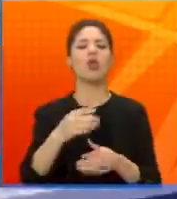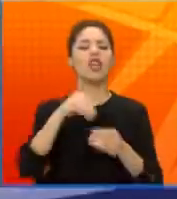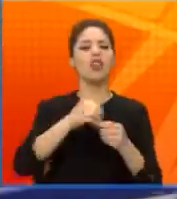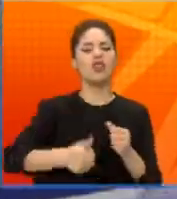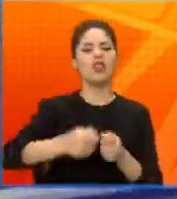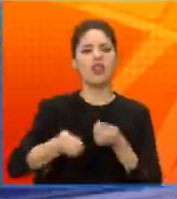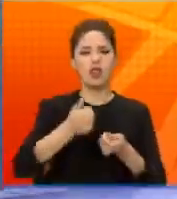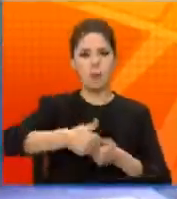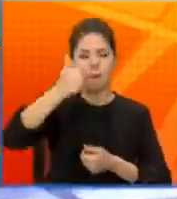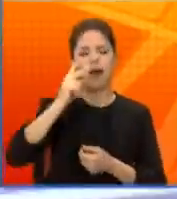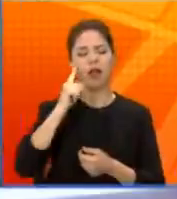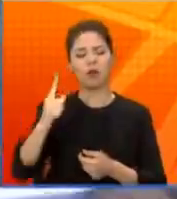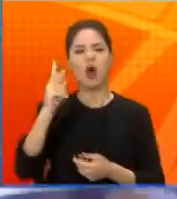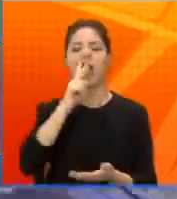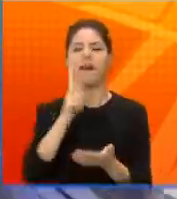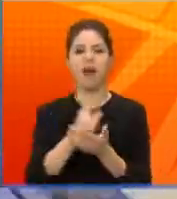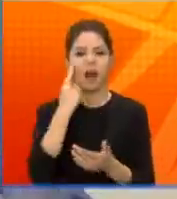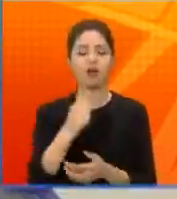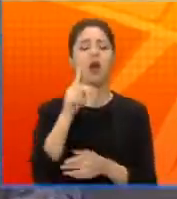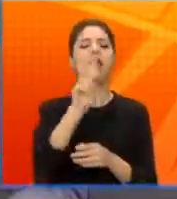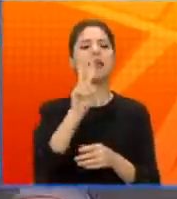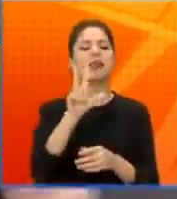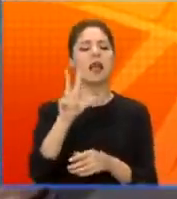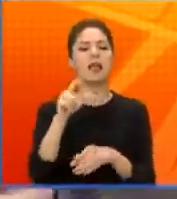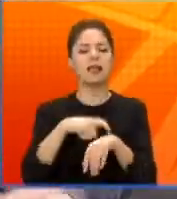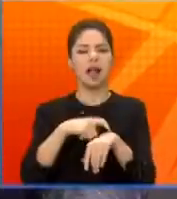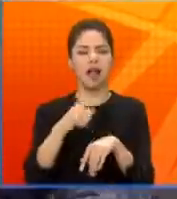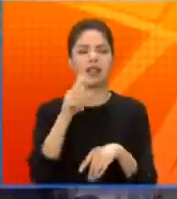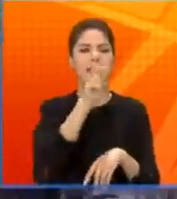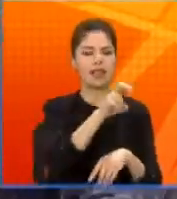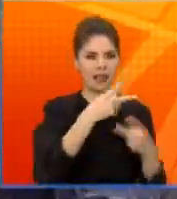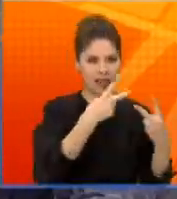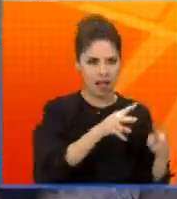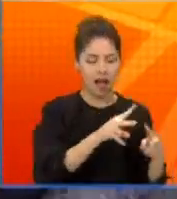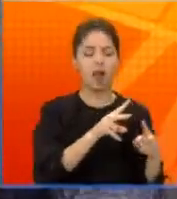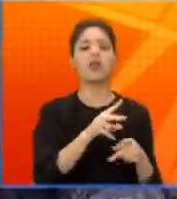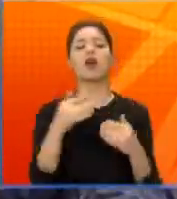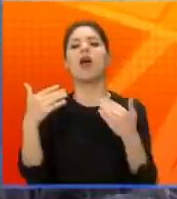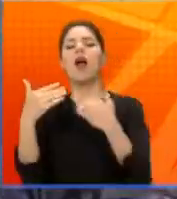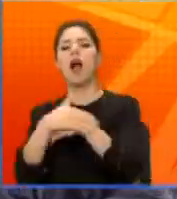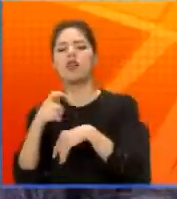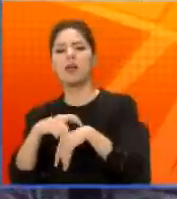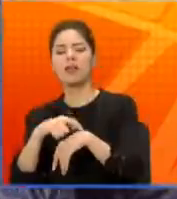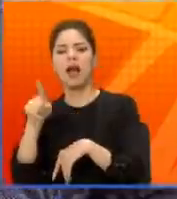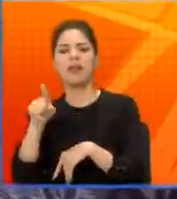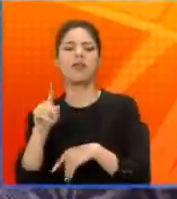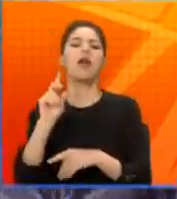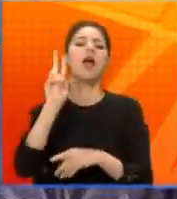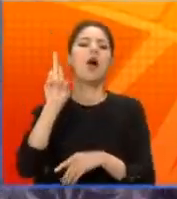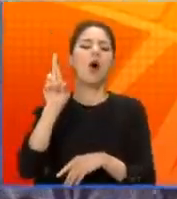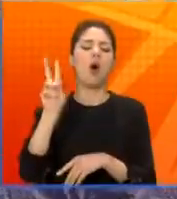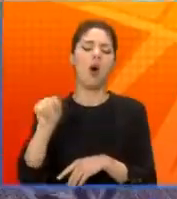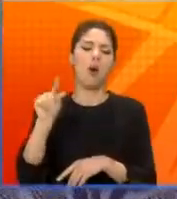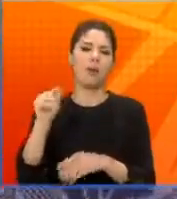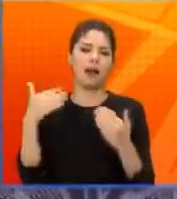marketler sabah 8, akşam 23 arasında açık olacak. Uygulama çok iyi. 4 gün evdesiniz. Çünkü bir an önce geçmesini istiyoruz biz de. Benim